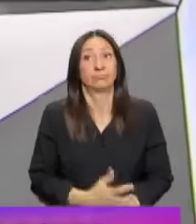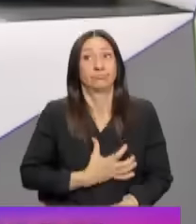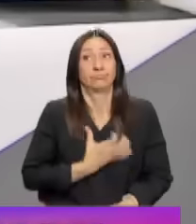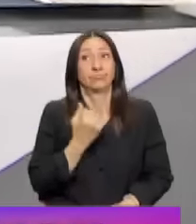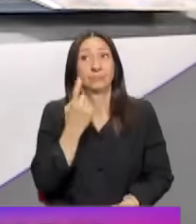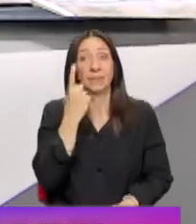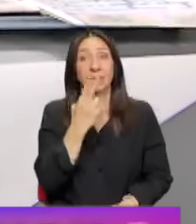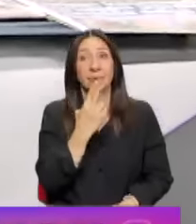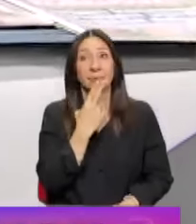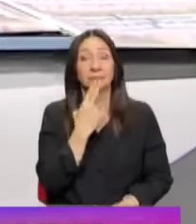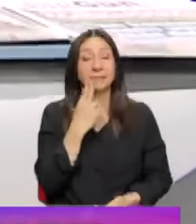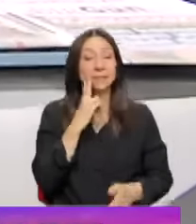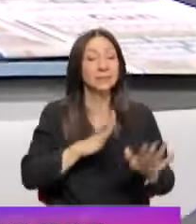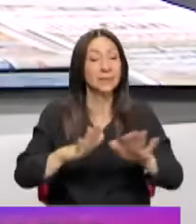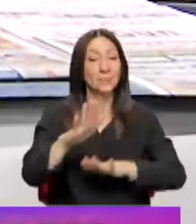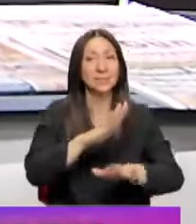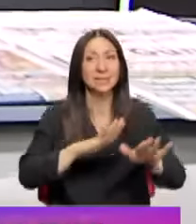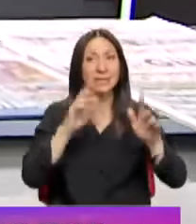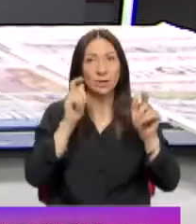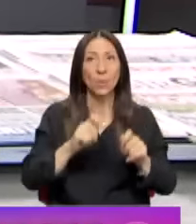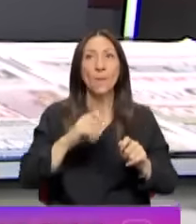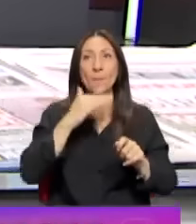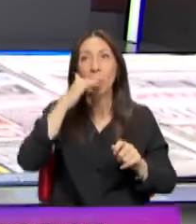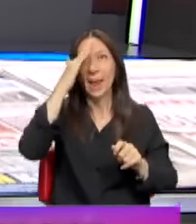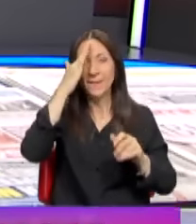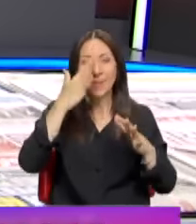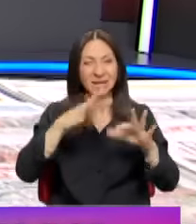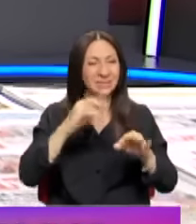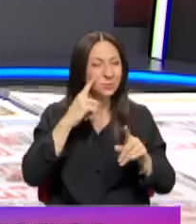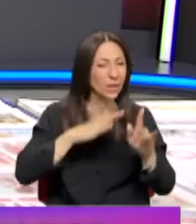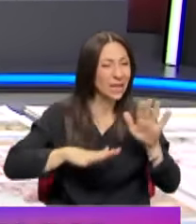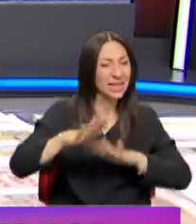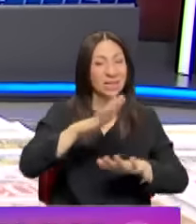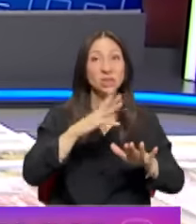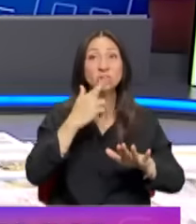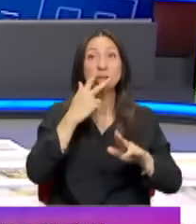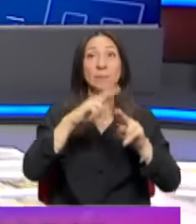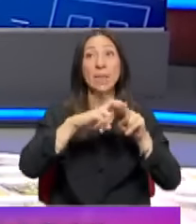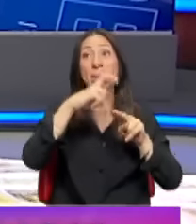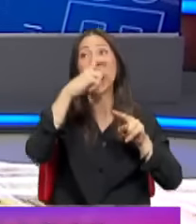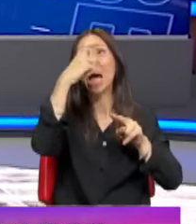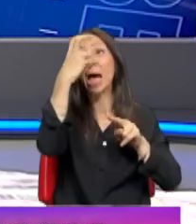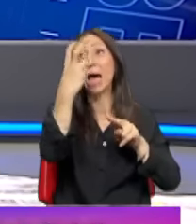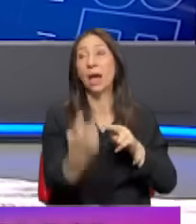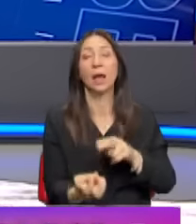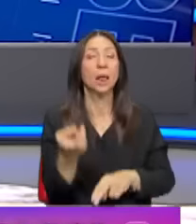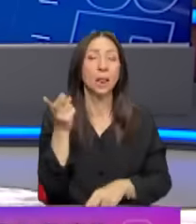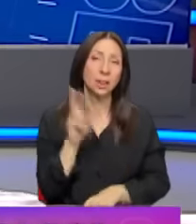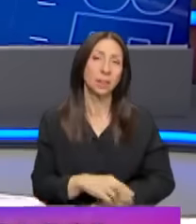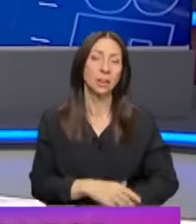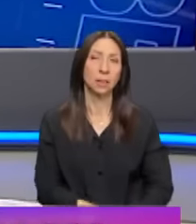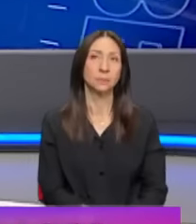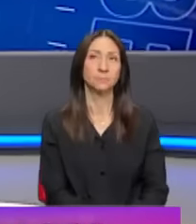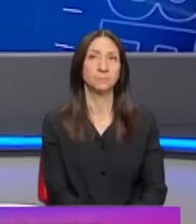Maalesef bir kadın temizlik yaptığı sırada bayram hazırlığı sırasında evinin camından düşerek hayatını